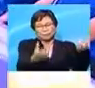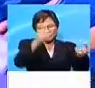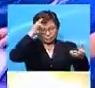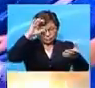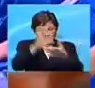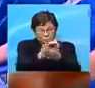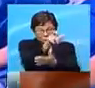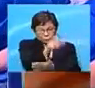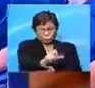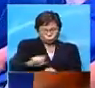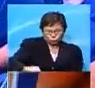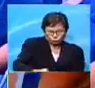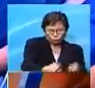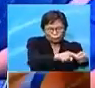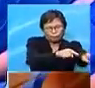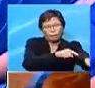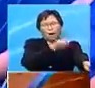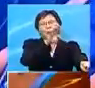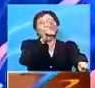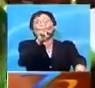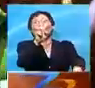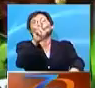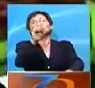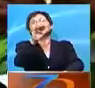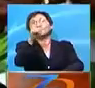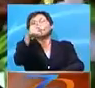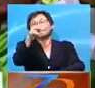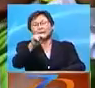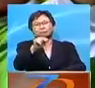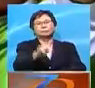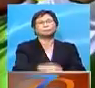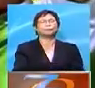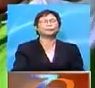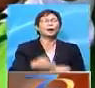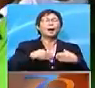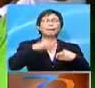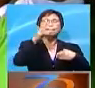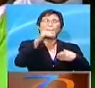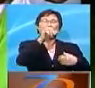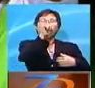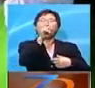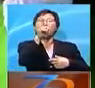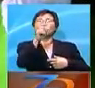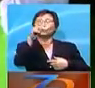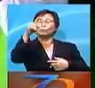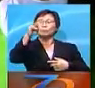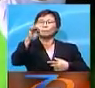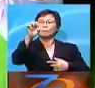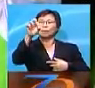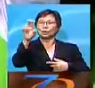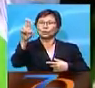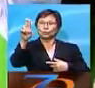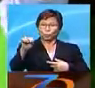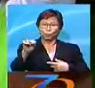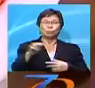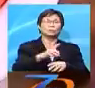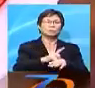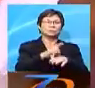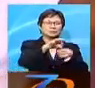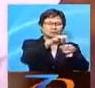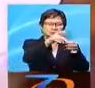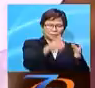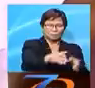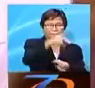kepada Adun Sungai panjang Budiman Mohamad zohdi di kempas Adun Meru dr Abdul Rani Osman dicalonkan